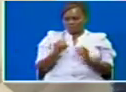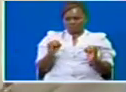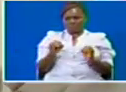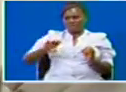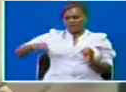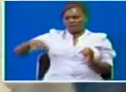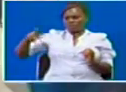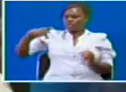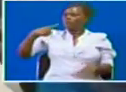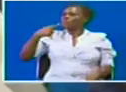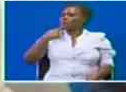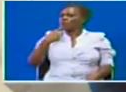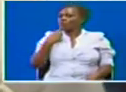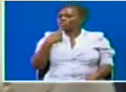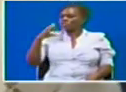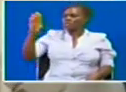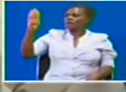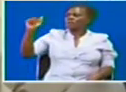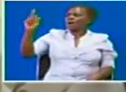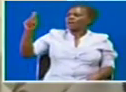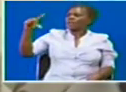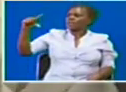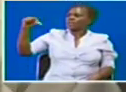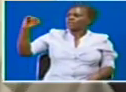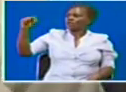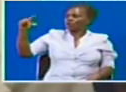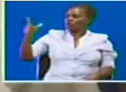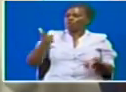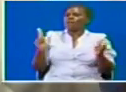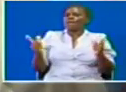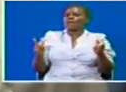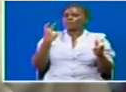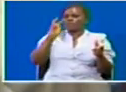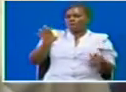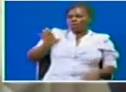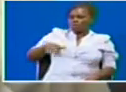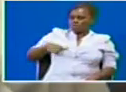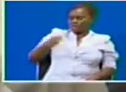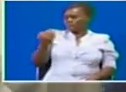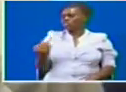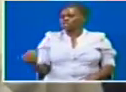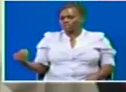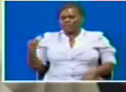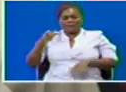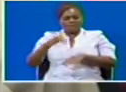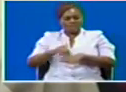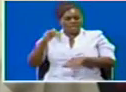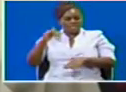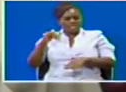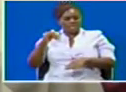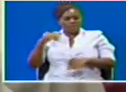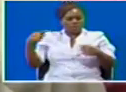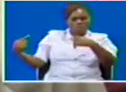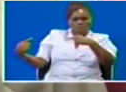but kaunti ya Bokot, kaunti ya Baringo na Laikipia. Kwa sababu tumeona ya kwamba wamama na watoto wameathirika kwa hii